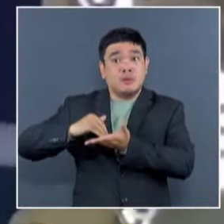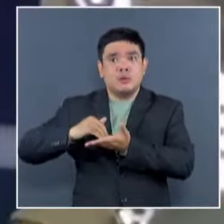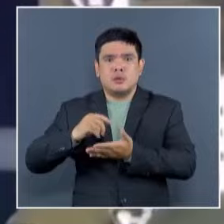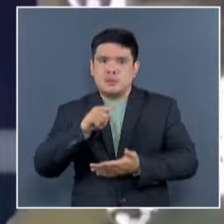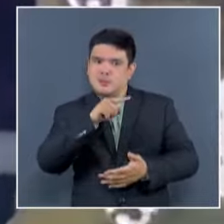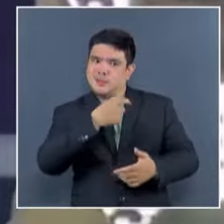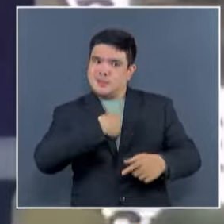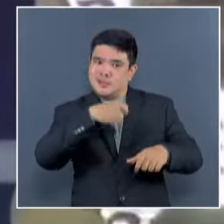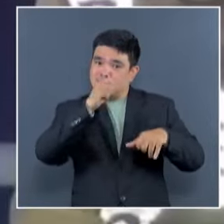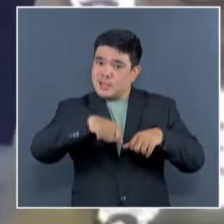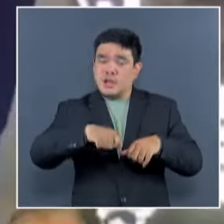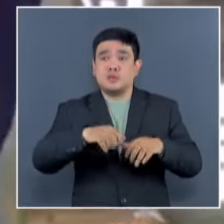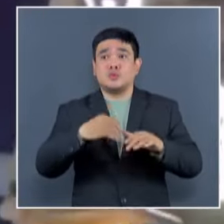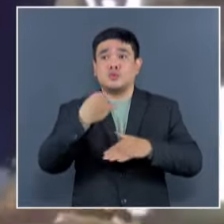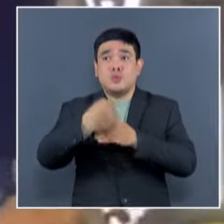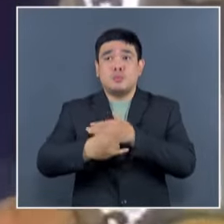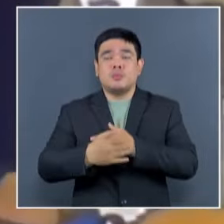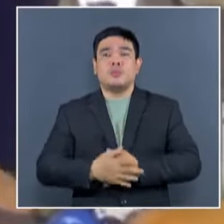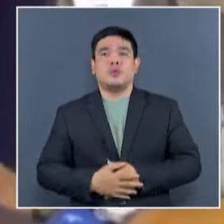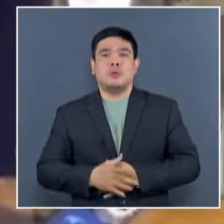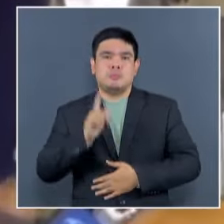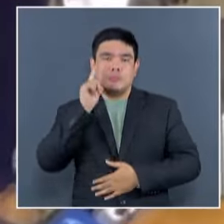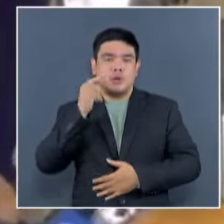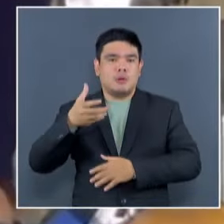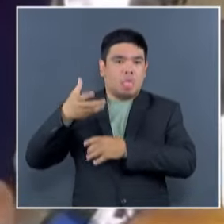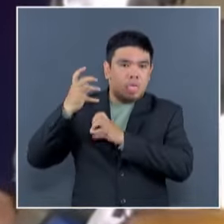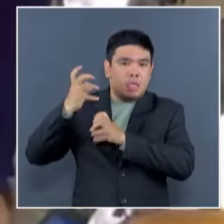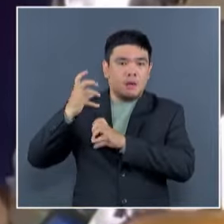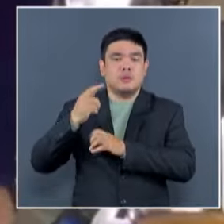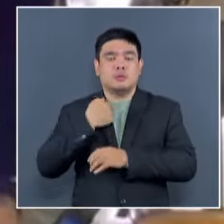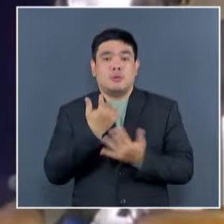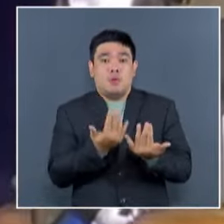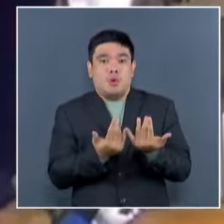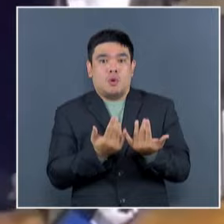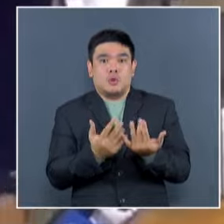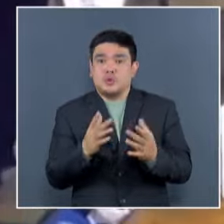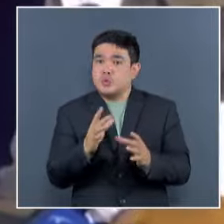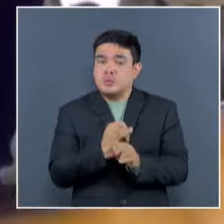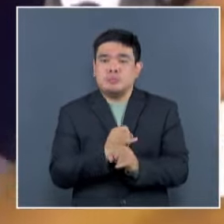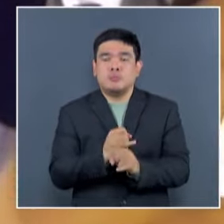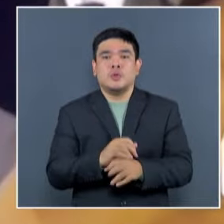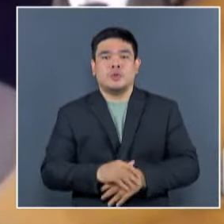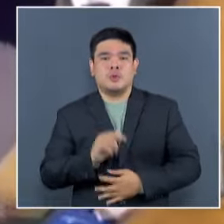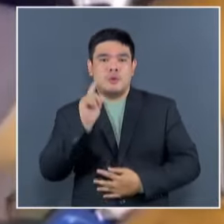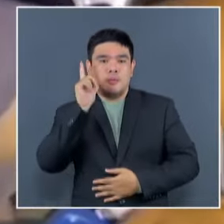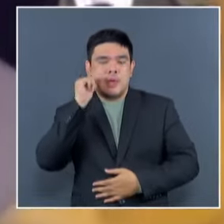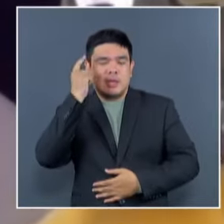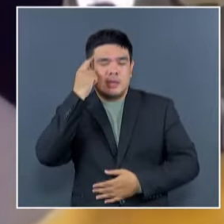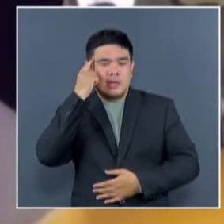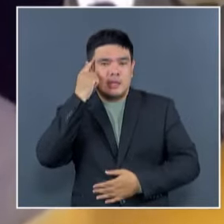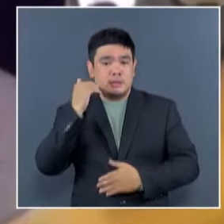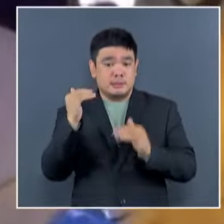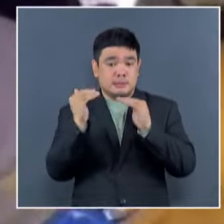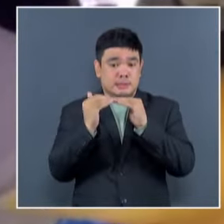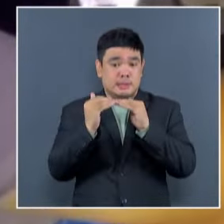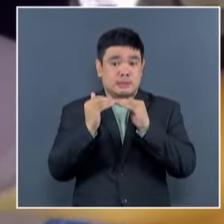มันจบแล้วใช่ไหม มันจบในศาลชั้นต้นไปแล้วอ่ ะ และส่วนใหญ่ทุกคนคือรอลงอาญานะฮะนี่เราสรุปแบบง่ายๆแสดงว่าคุณแม่อ่ะจริงๆแต่เป็นสิทธิ์